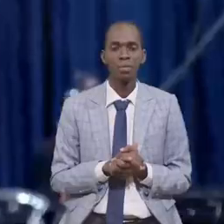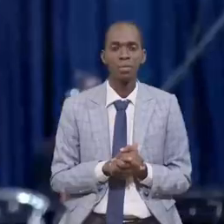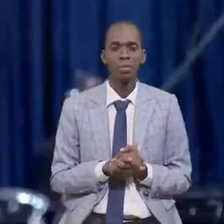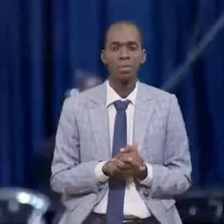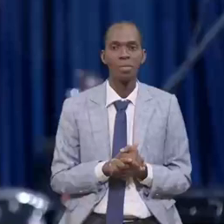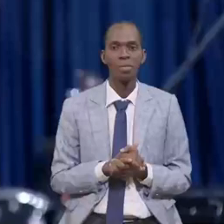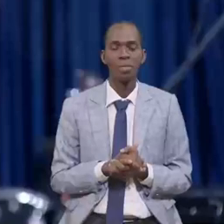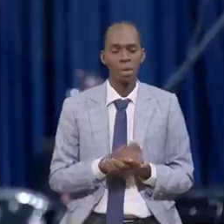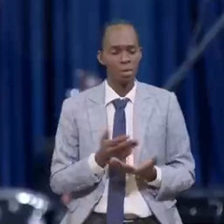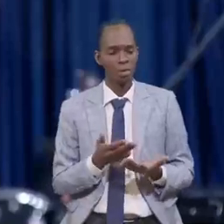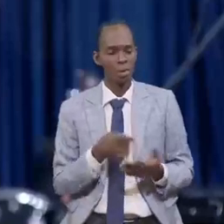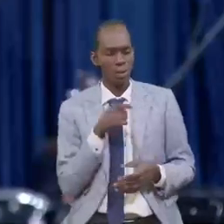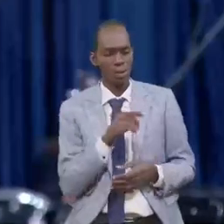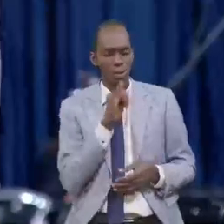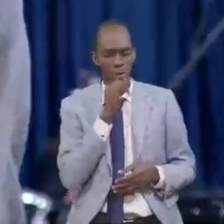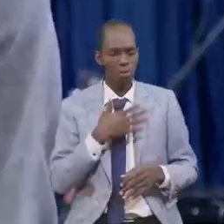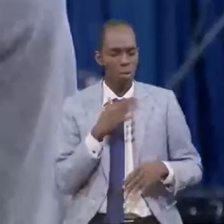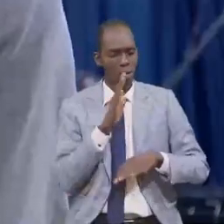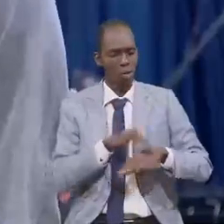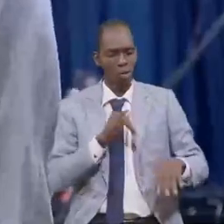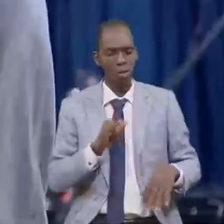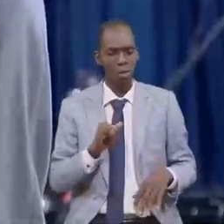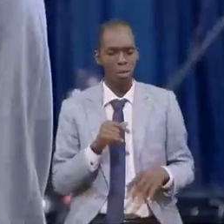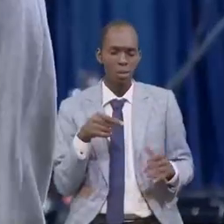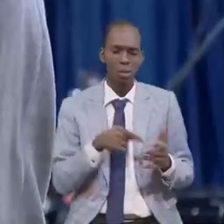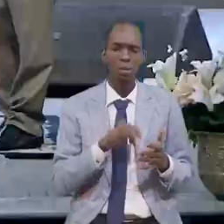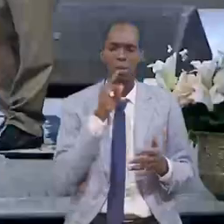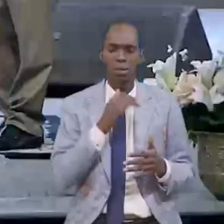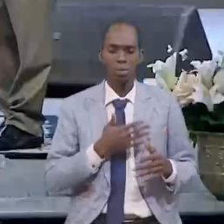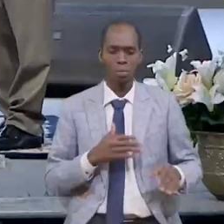Ça, c'est mon appel. Ça, c'est mon engagement.